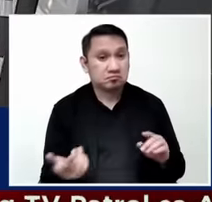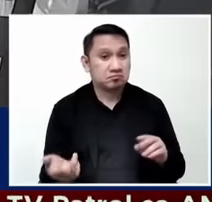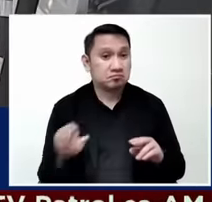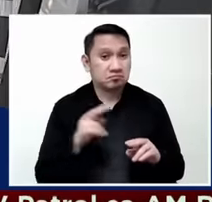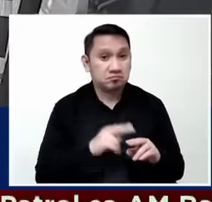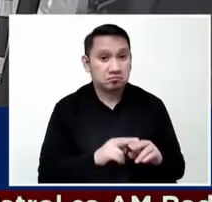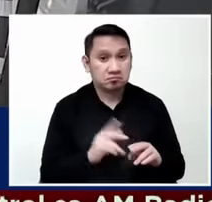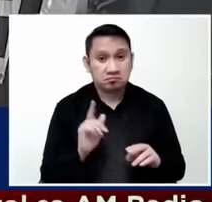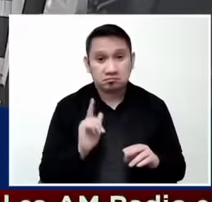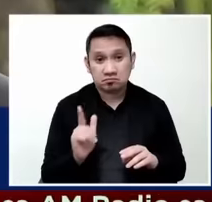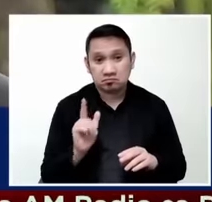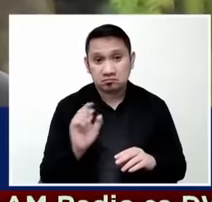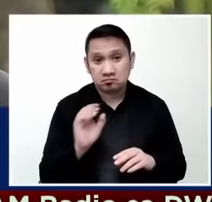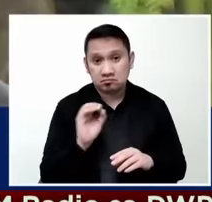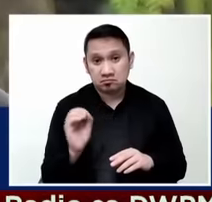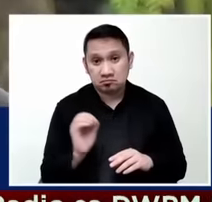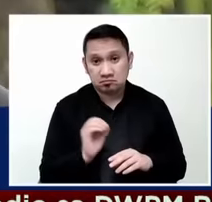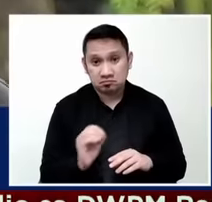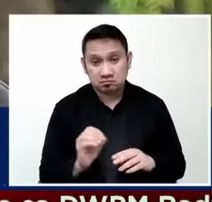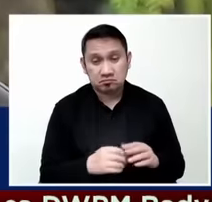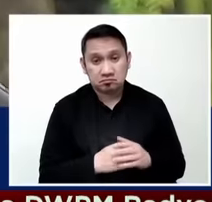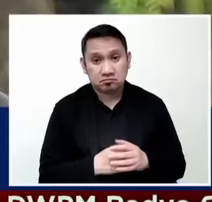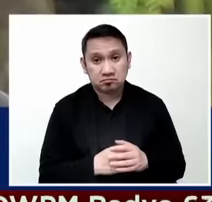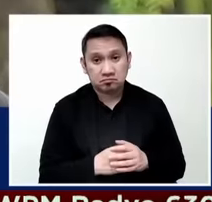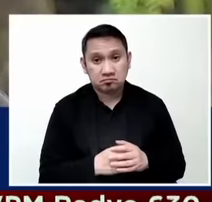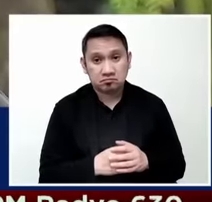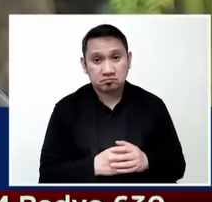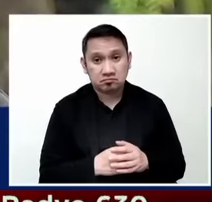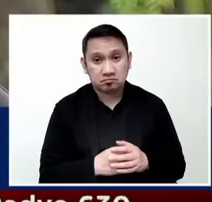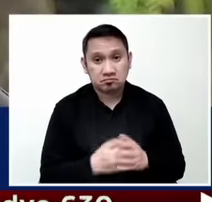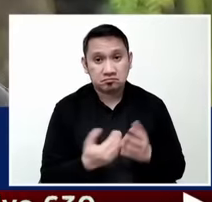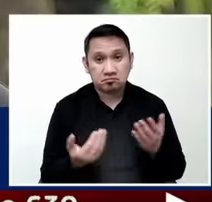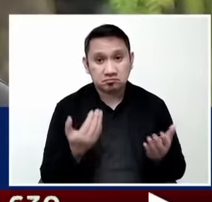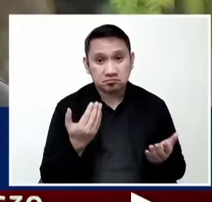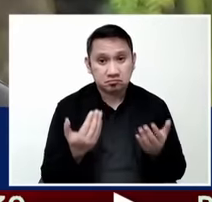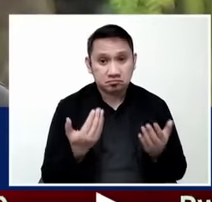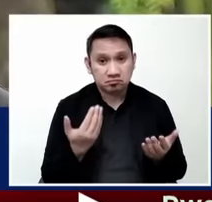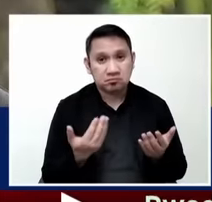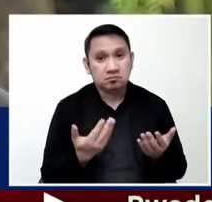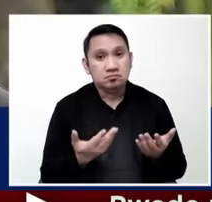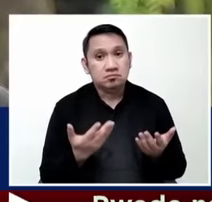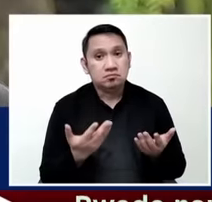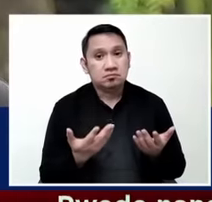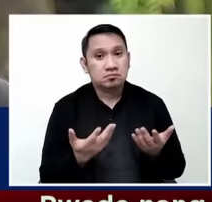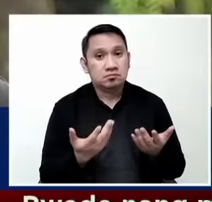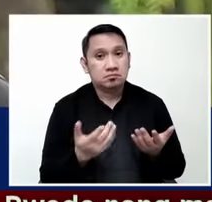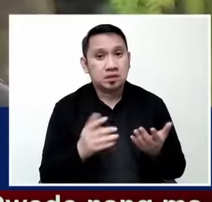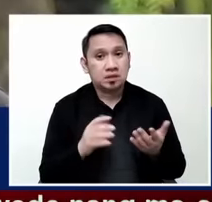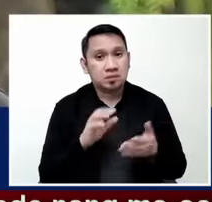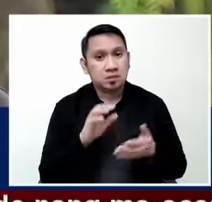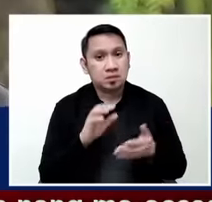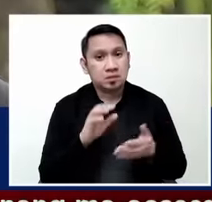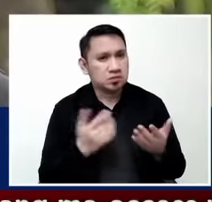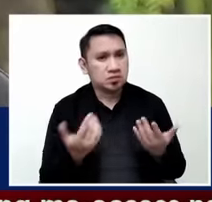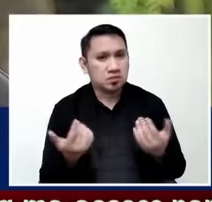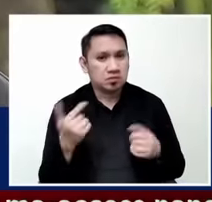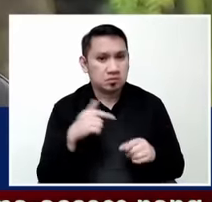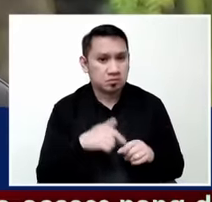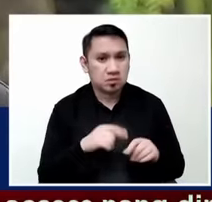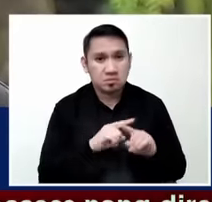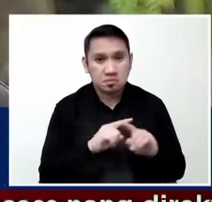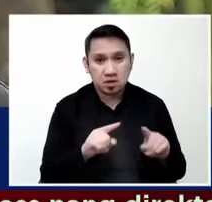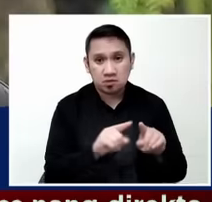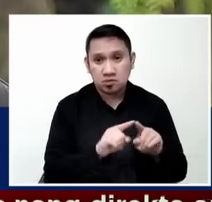ang ethanol blend. We will be supportive for anything that will bring down the cost of fuel. We also have to protect